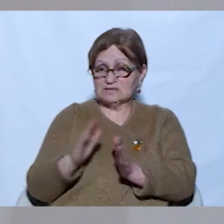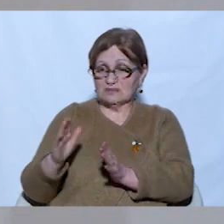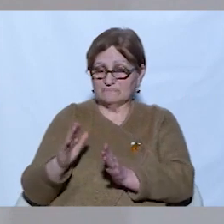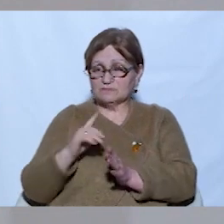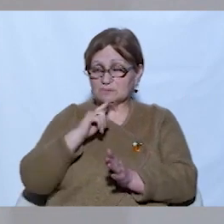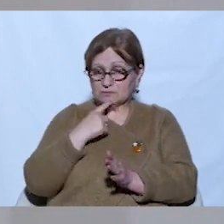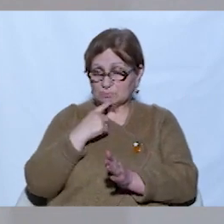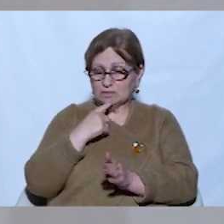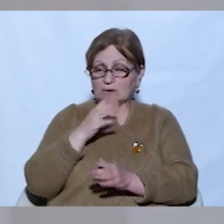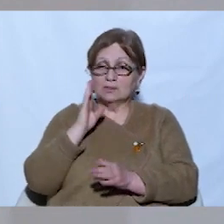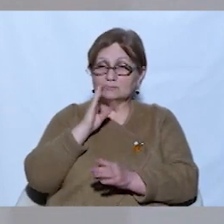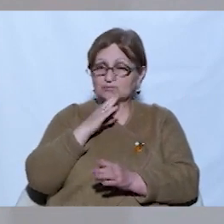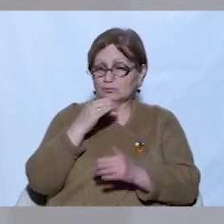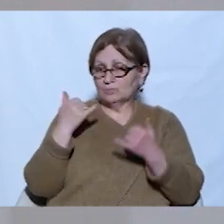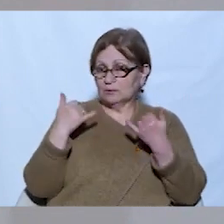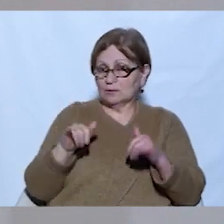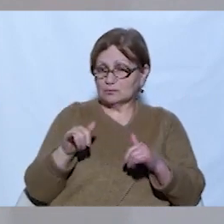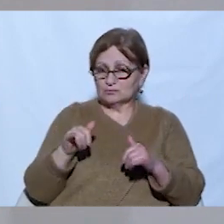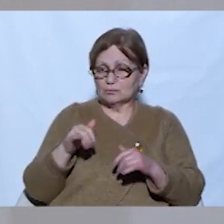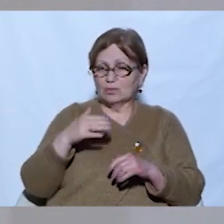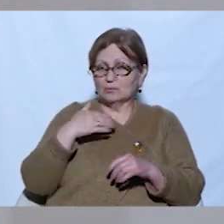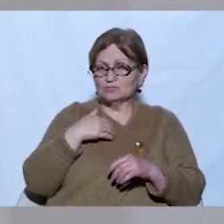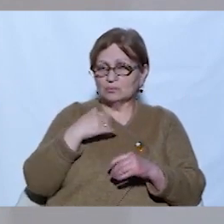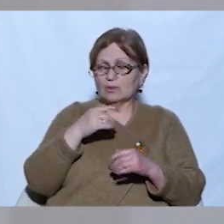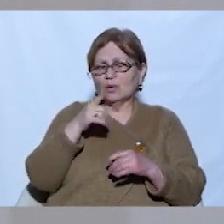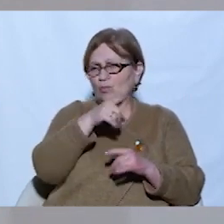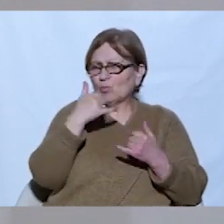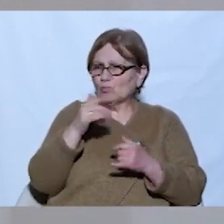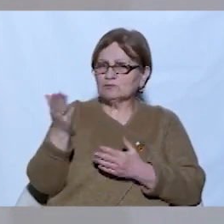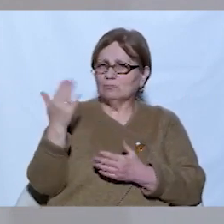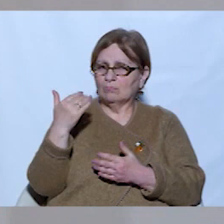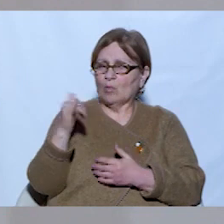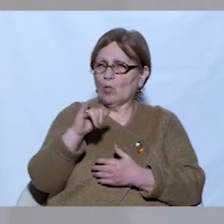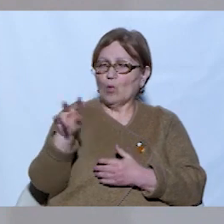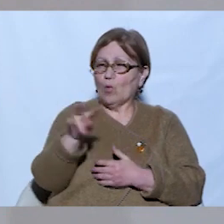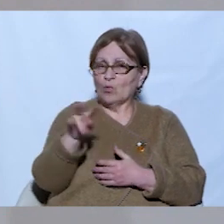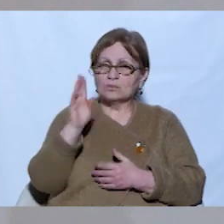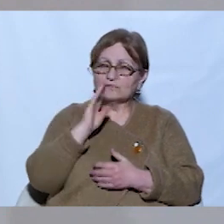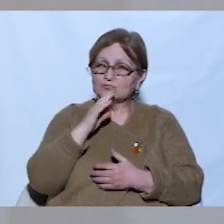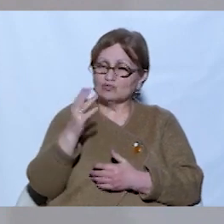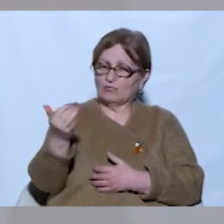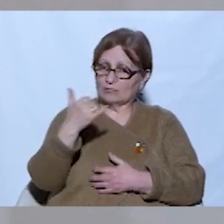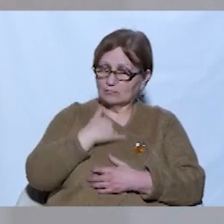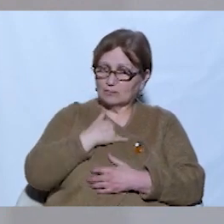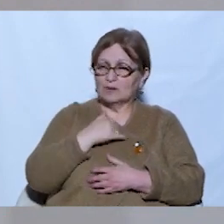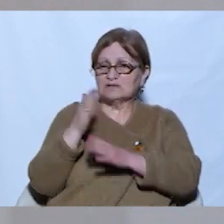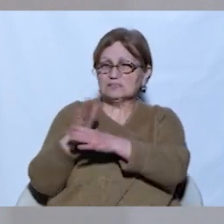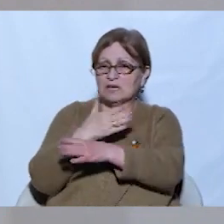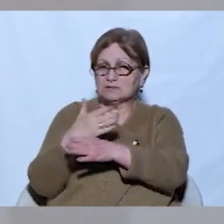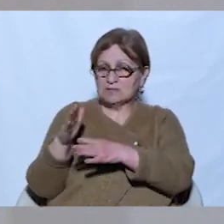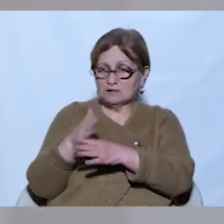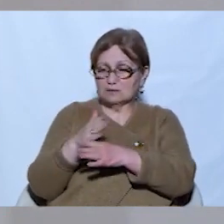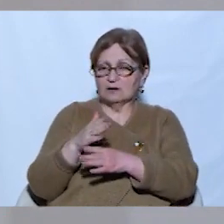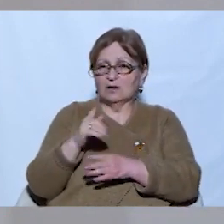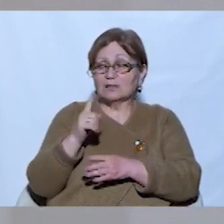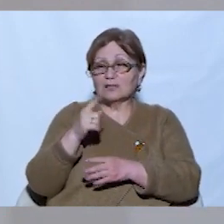მოდის სამუშაოდ ქცევითი სირთულეების, მშობელი გაკვირვებული რჩება, ჩვენ რატო ვიბარებთ მშობლებს ძალკე და რატო